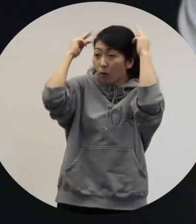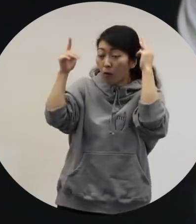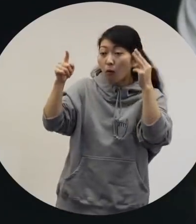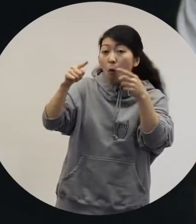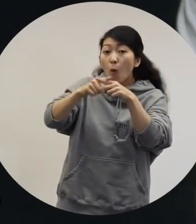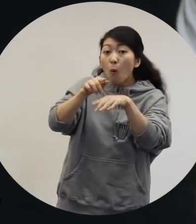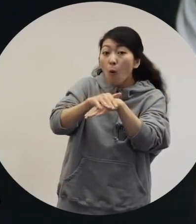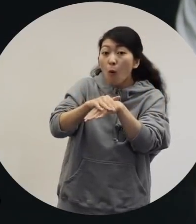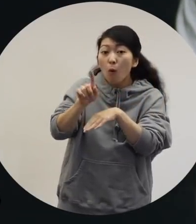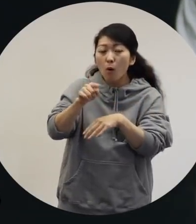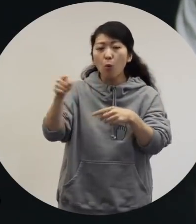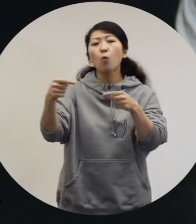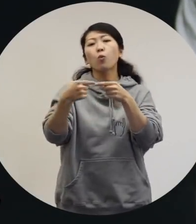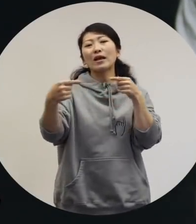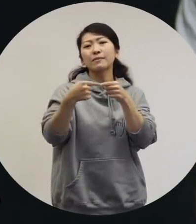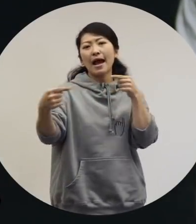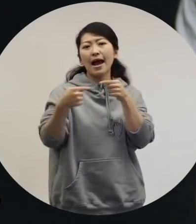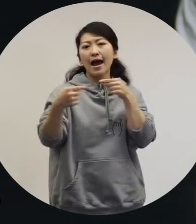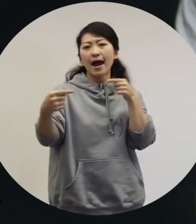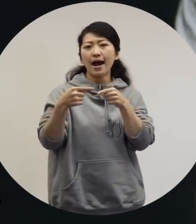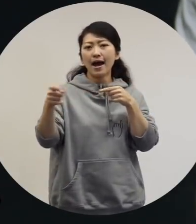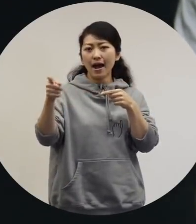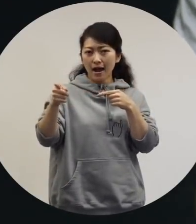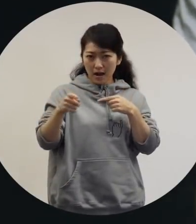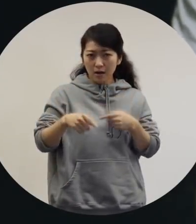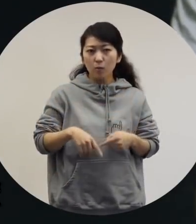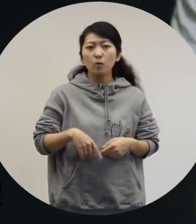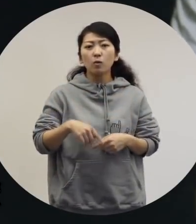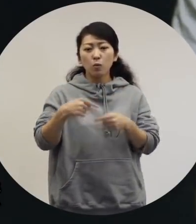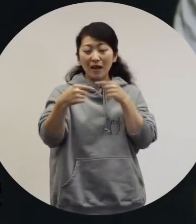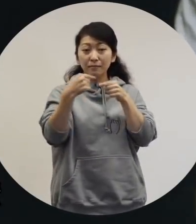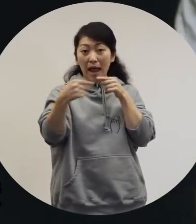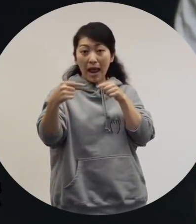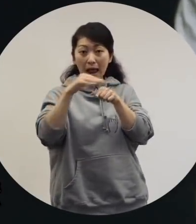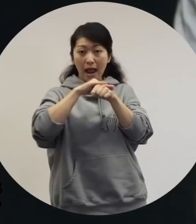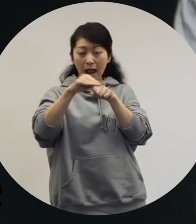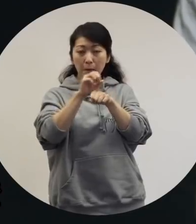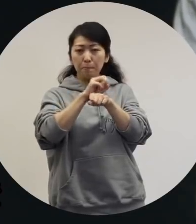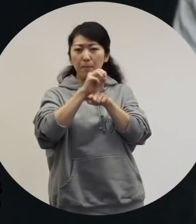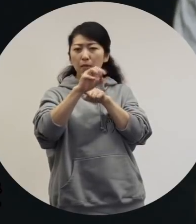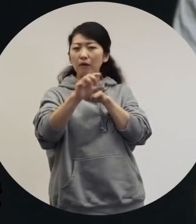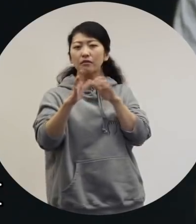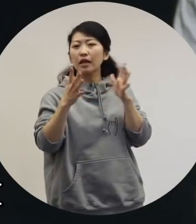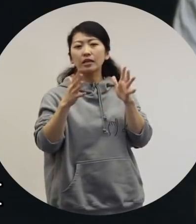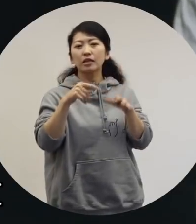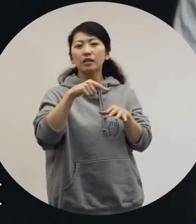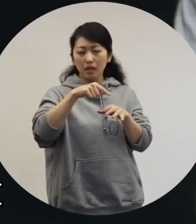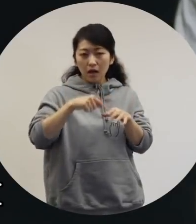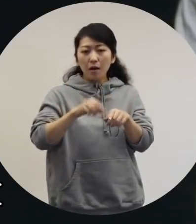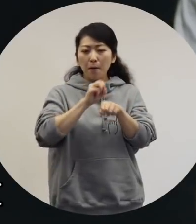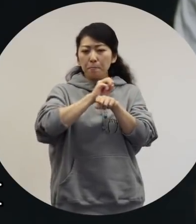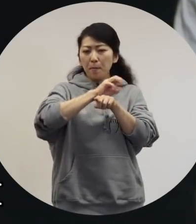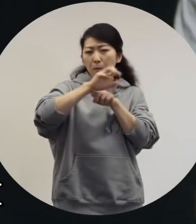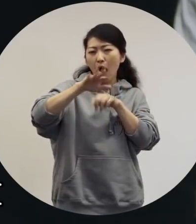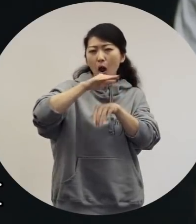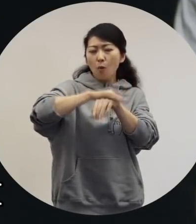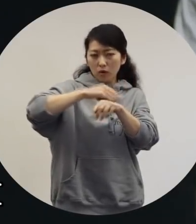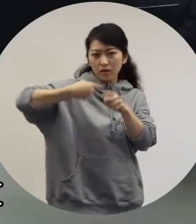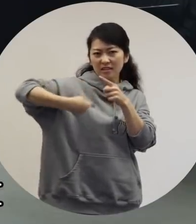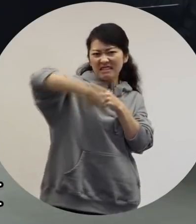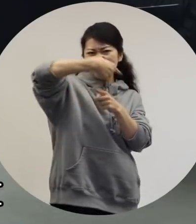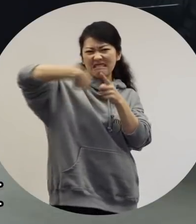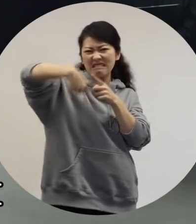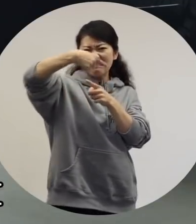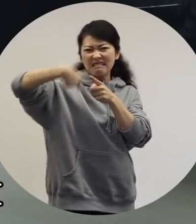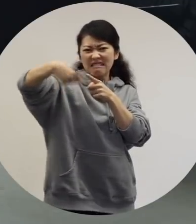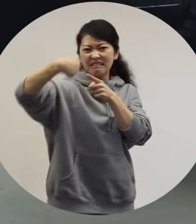か？ちなみに これはファイバーなんですけれども、はい、ファイバーの側面が発光しないんで、うんうん、側面発光するように糸の周りに糸を